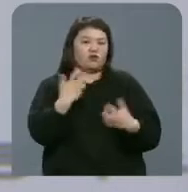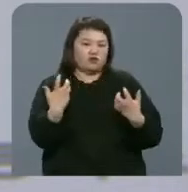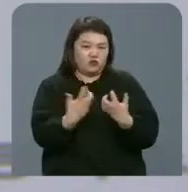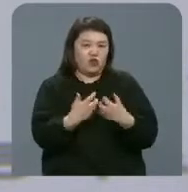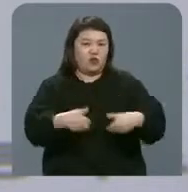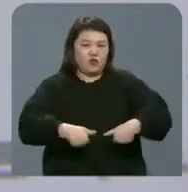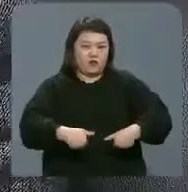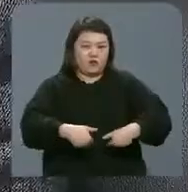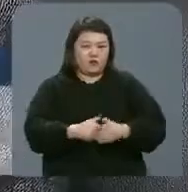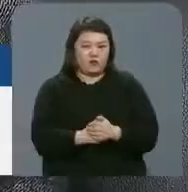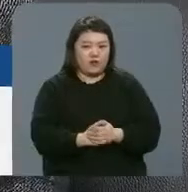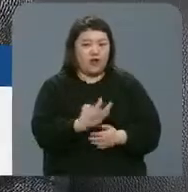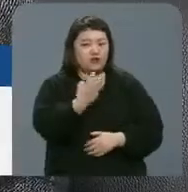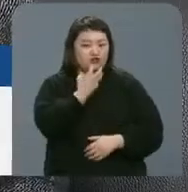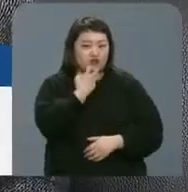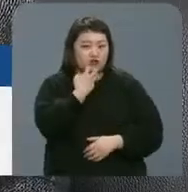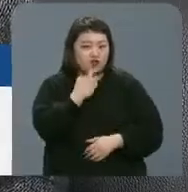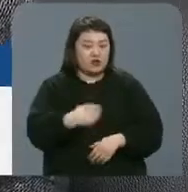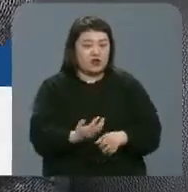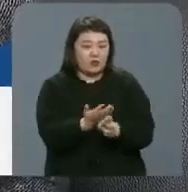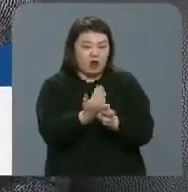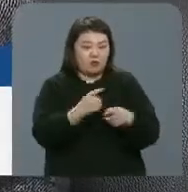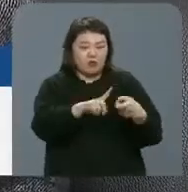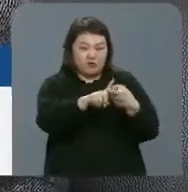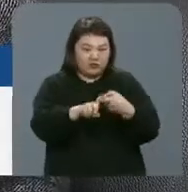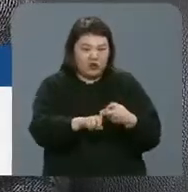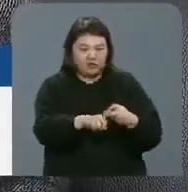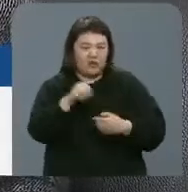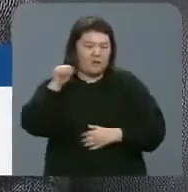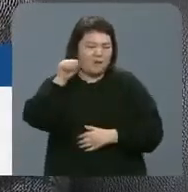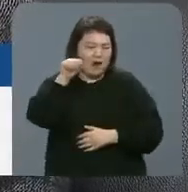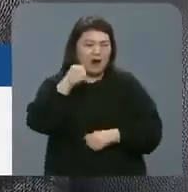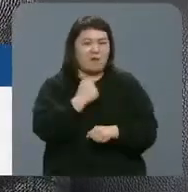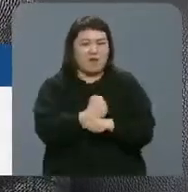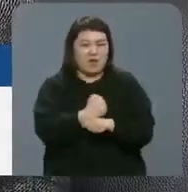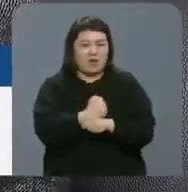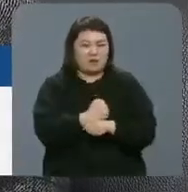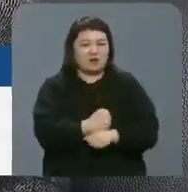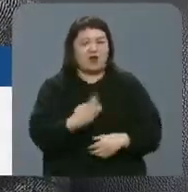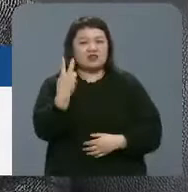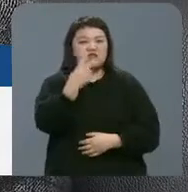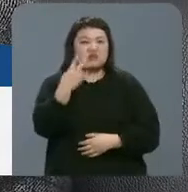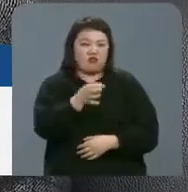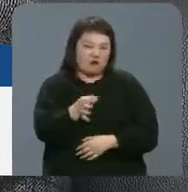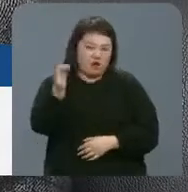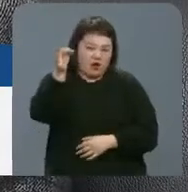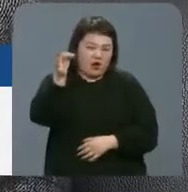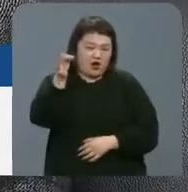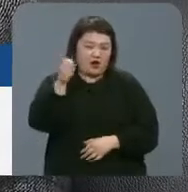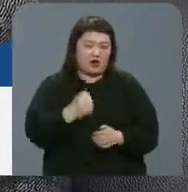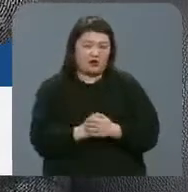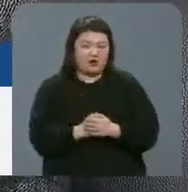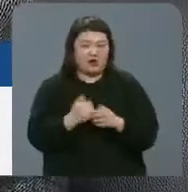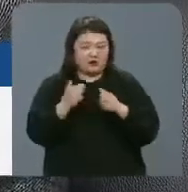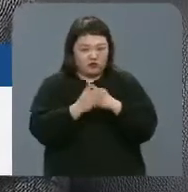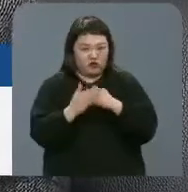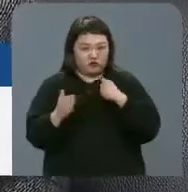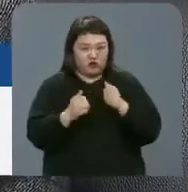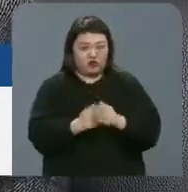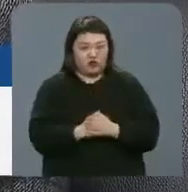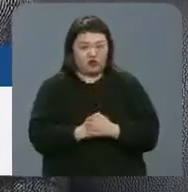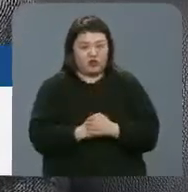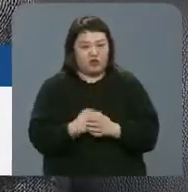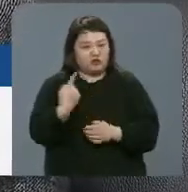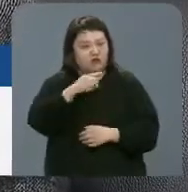유끼 화물 연대 에서 데모를 해가지고 2000원이 올랐어요 그런 바람에